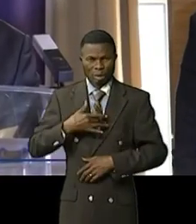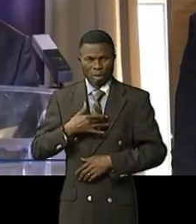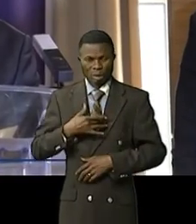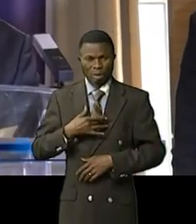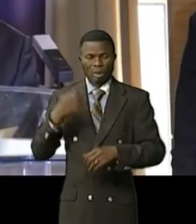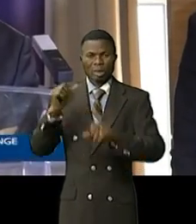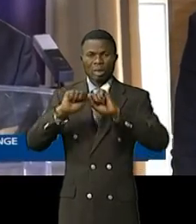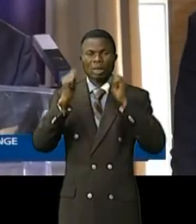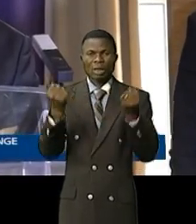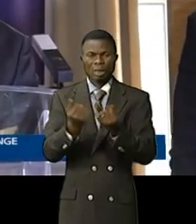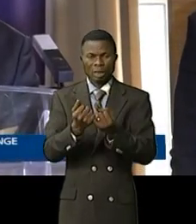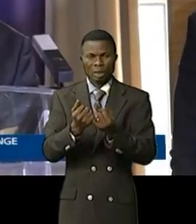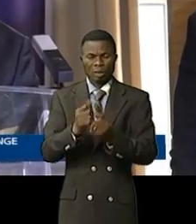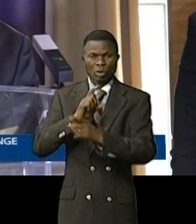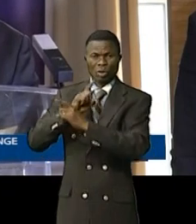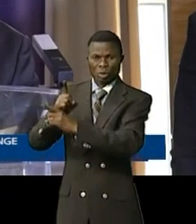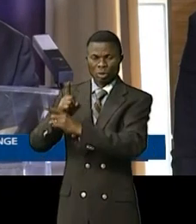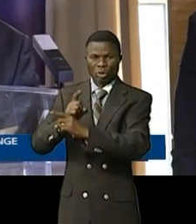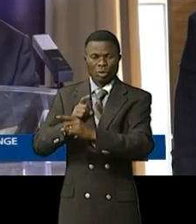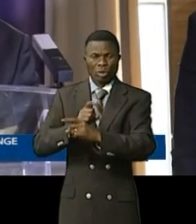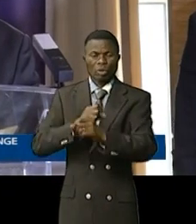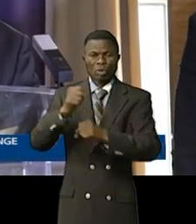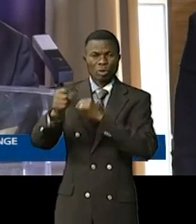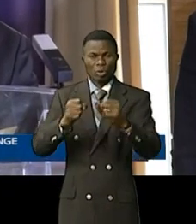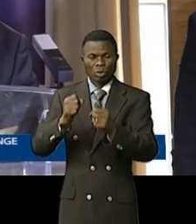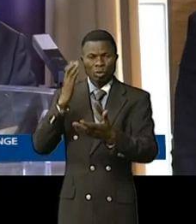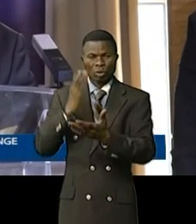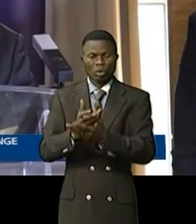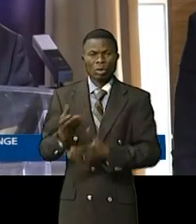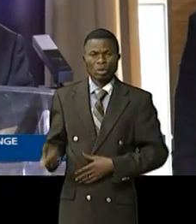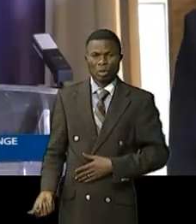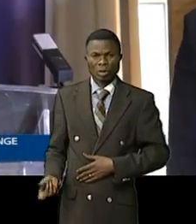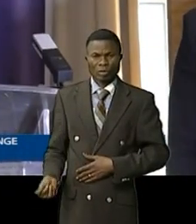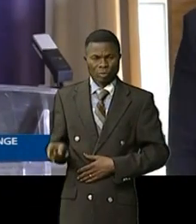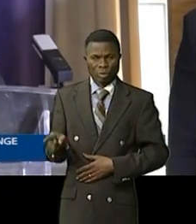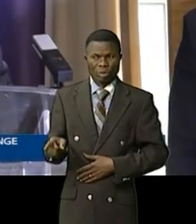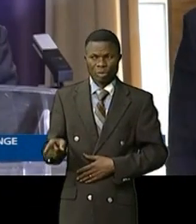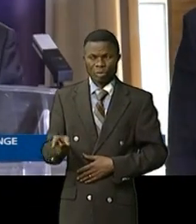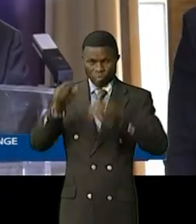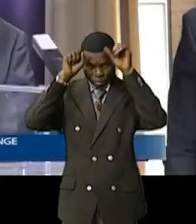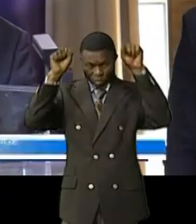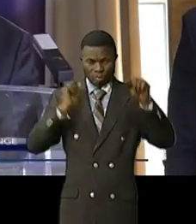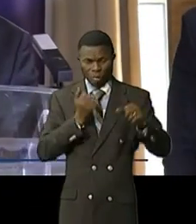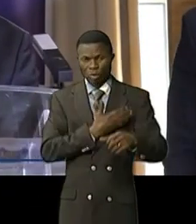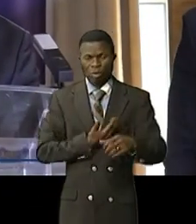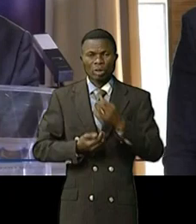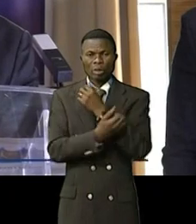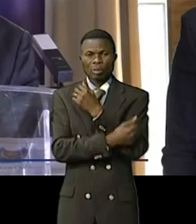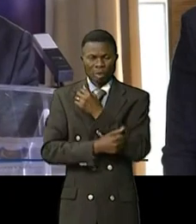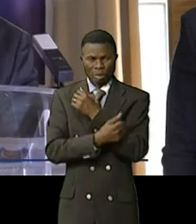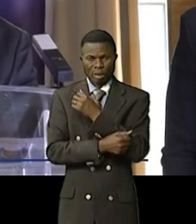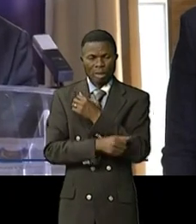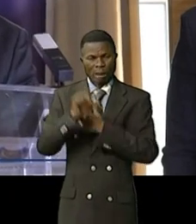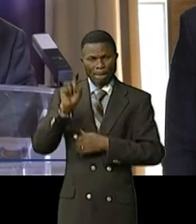Agence de prévention et de lutte contre la corruption. Le président de la République a